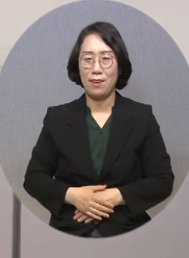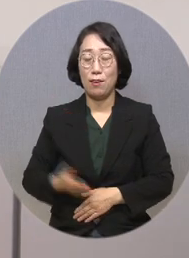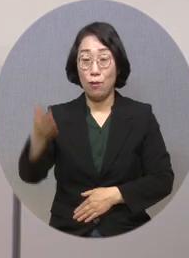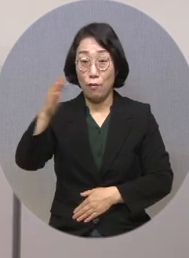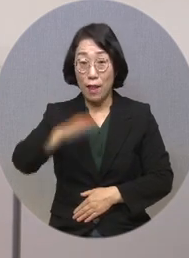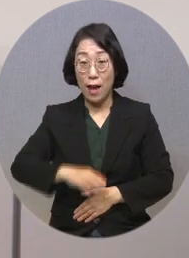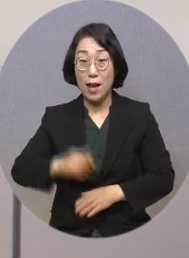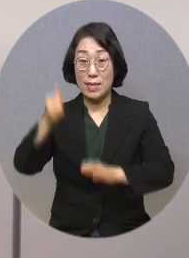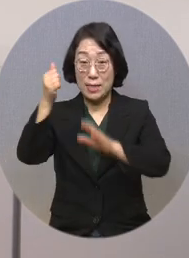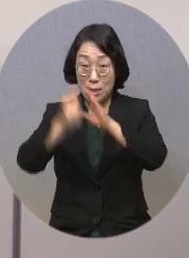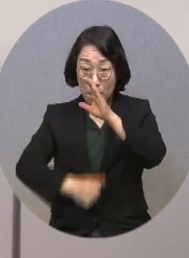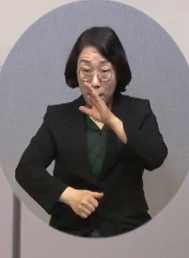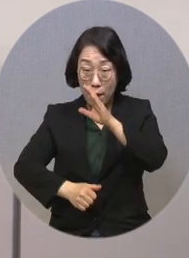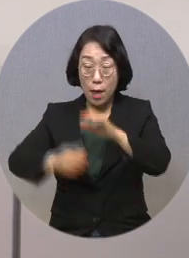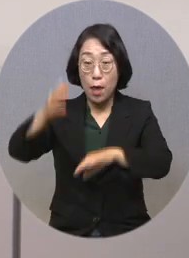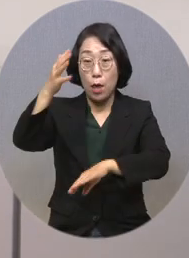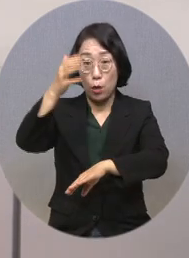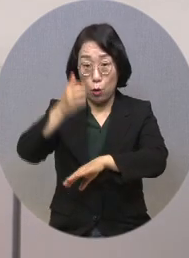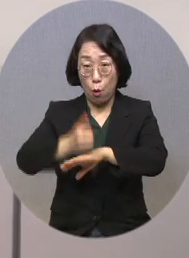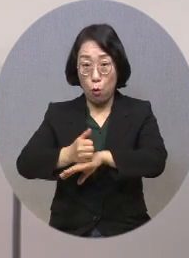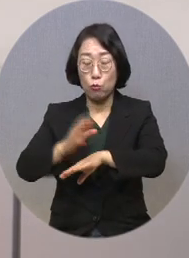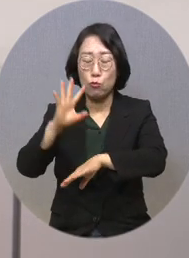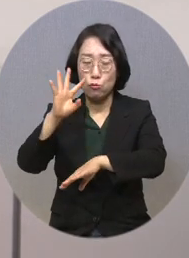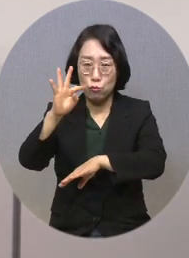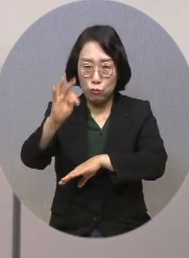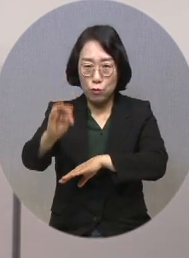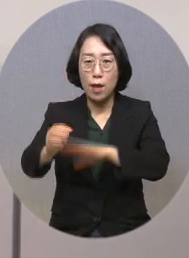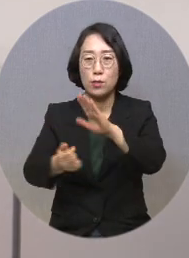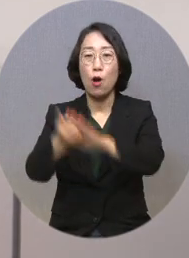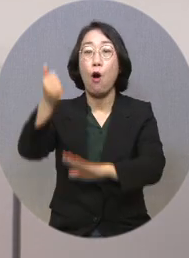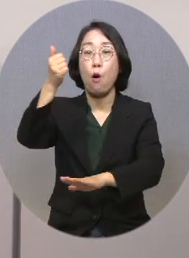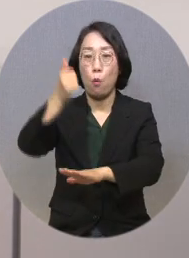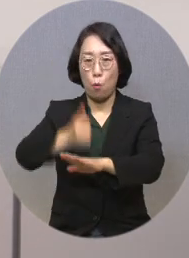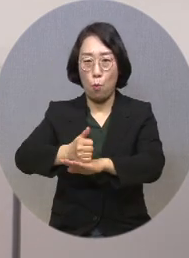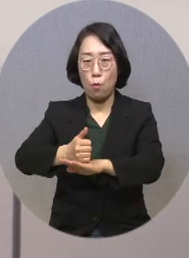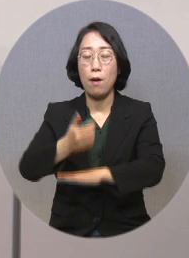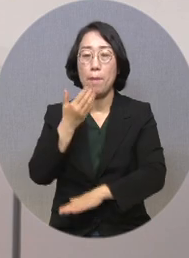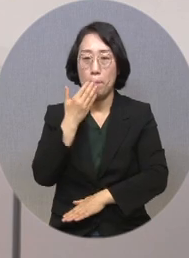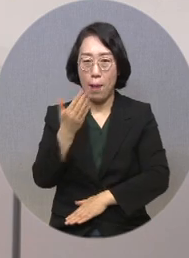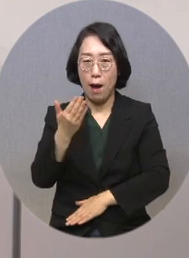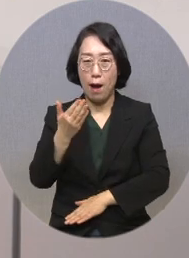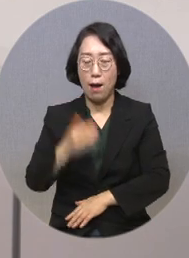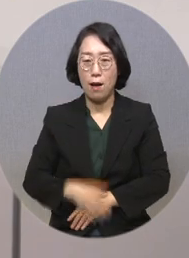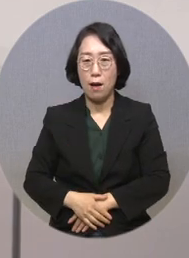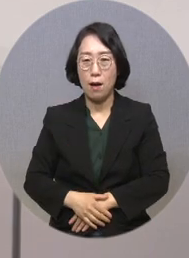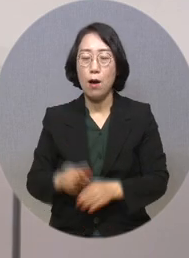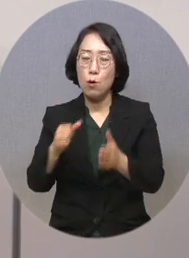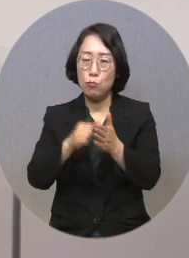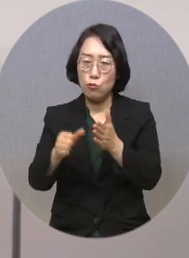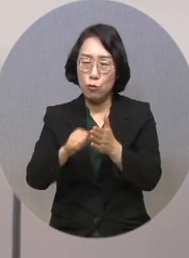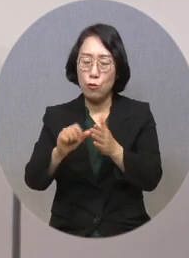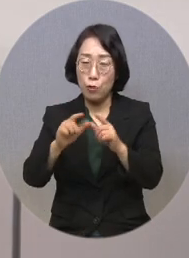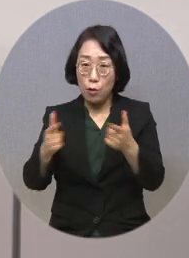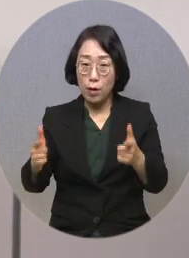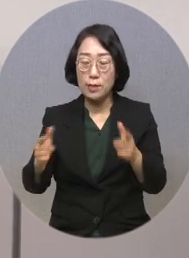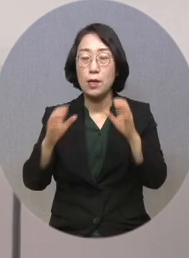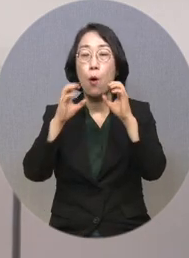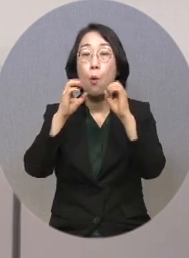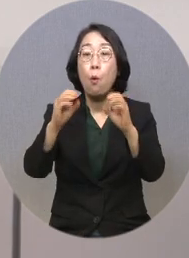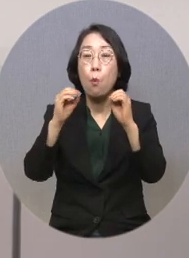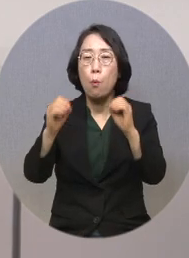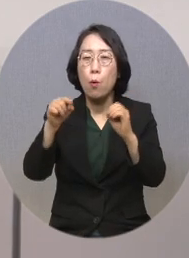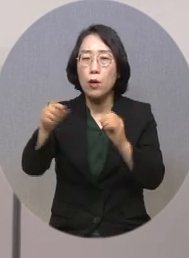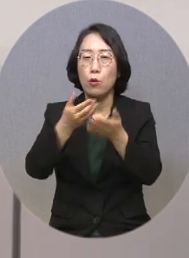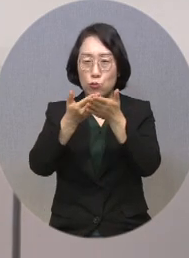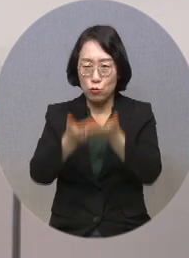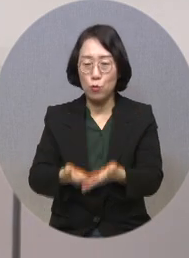실패는 성공의 어머니라고 하지 않습니까? 제품 개발과 더불어 마케팅의 중요성을 뼈저리게 깨달았습니다.